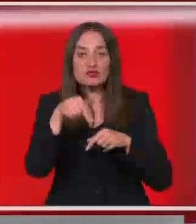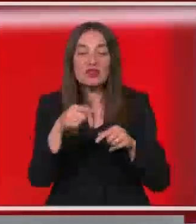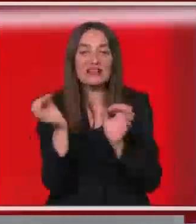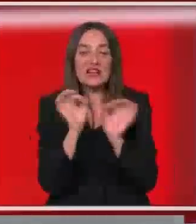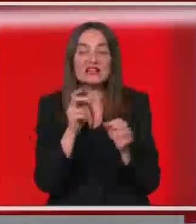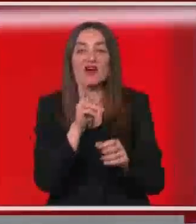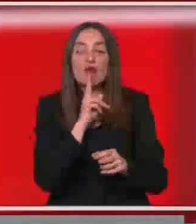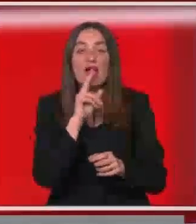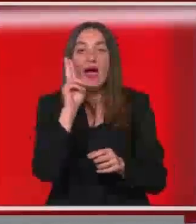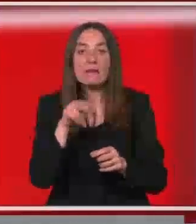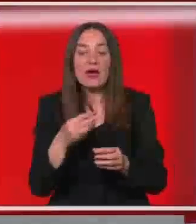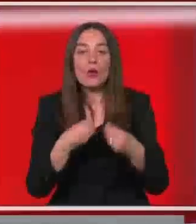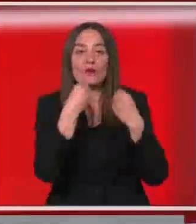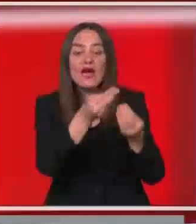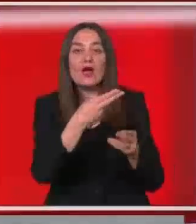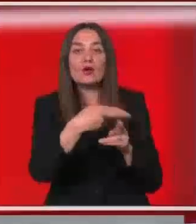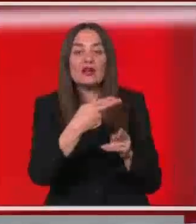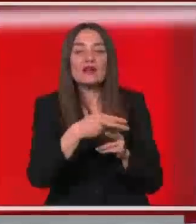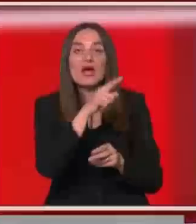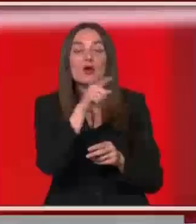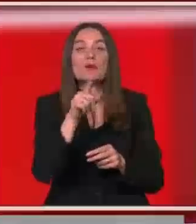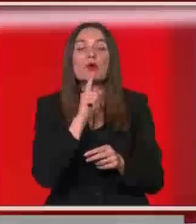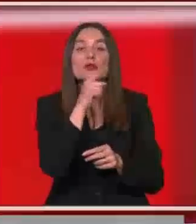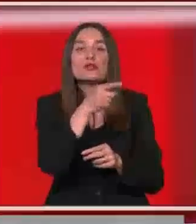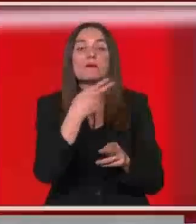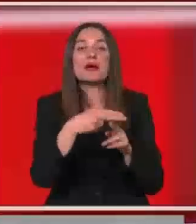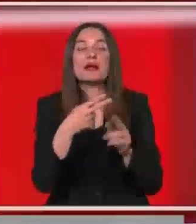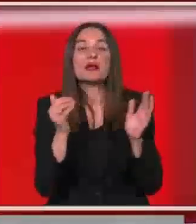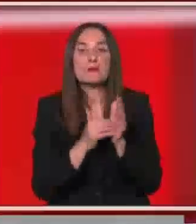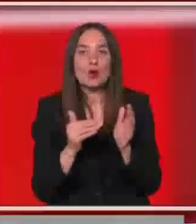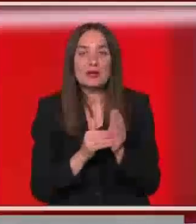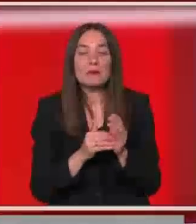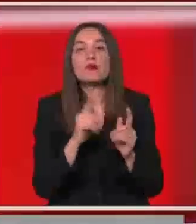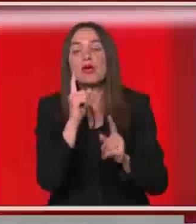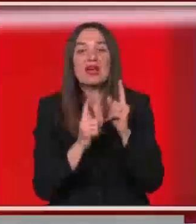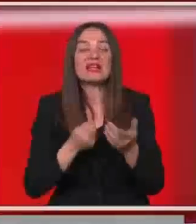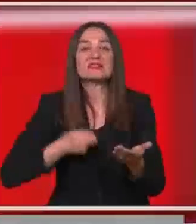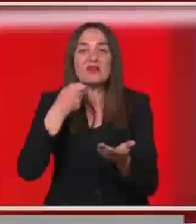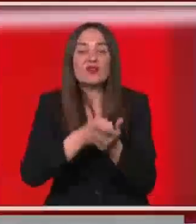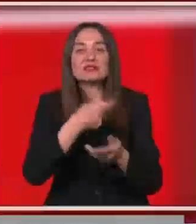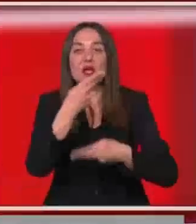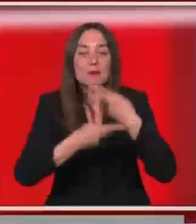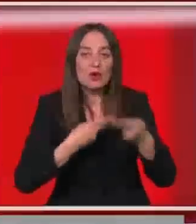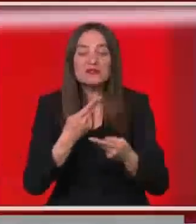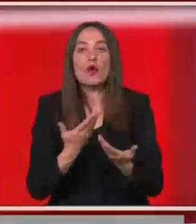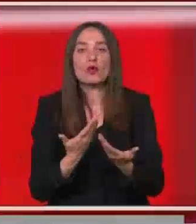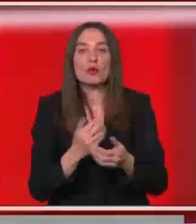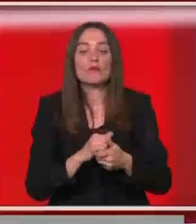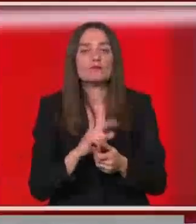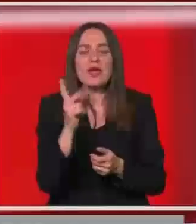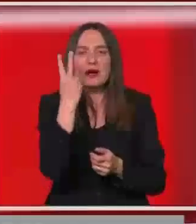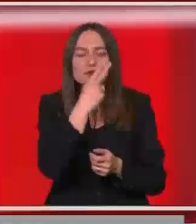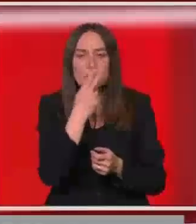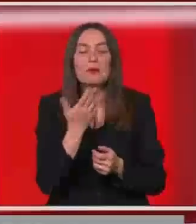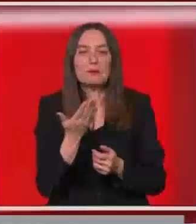koje imaju i daju kredite onima kojima su ti krediti potrebni ili za investicije u proizvodnju ili za potrošnju. Razumem vas,